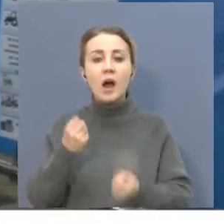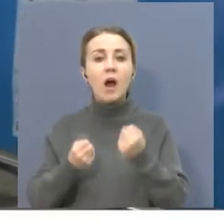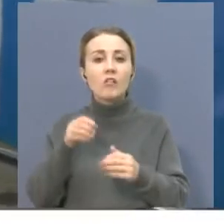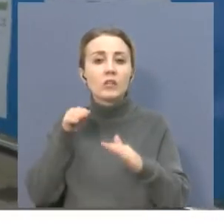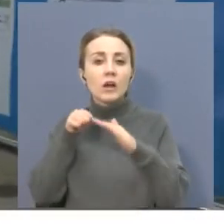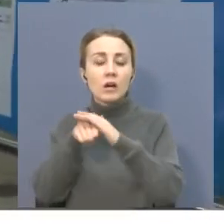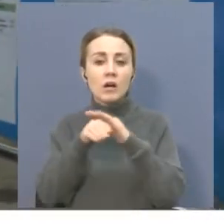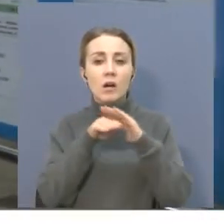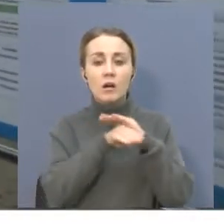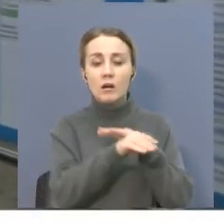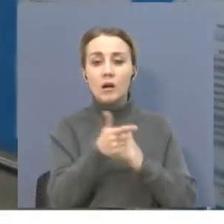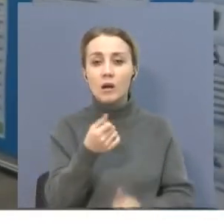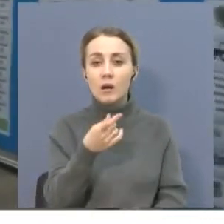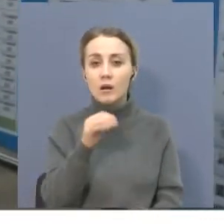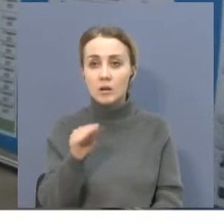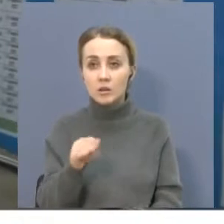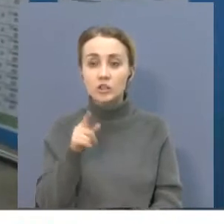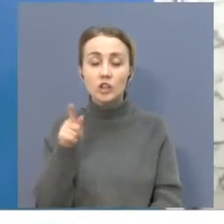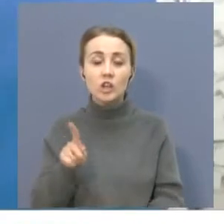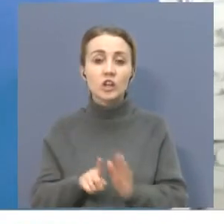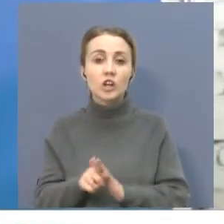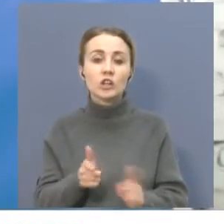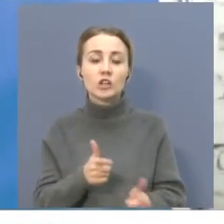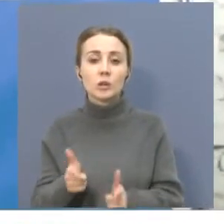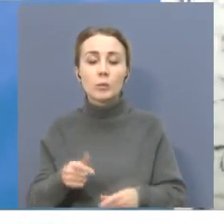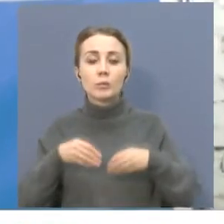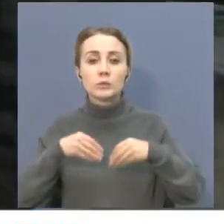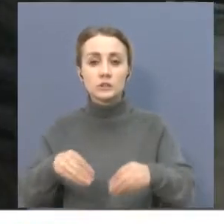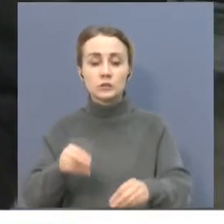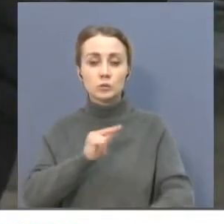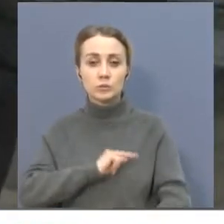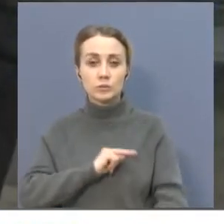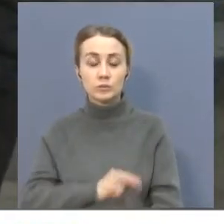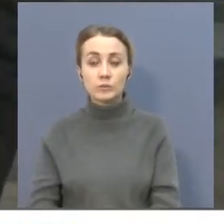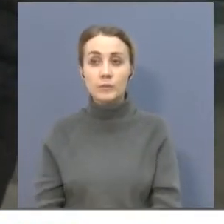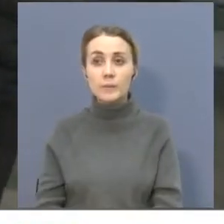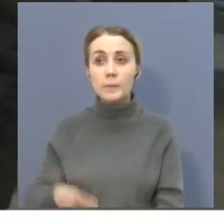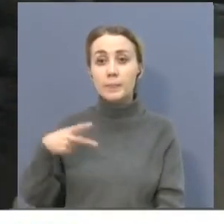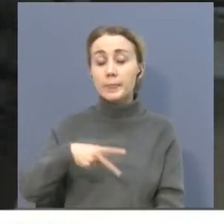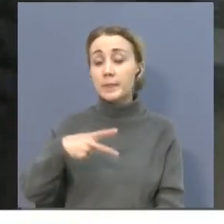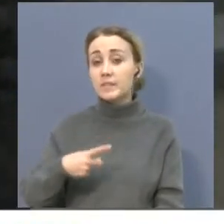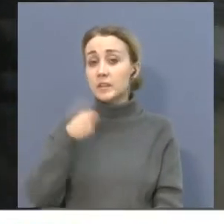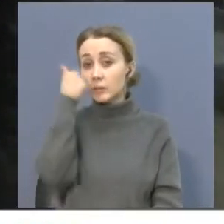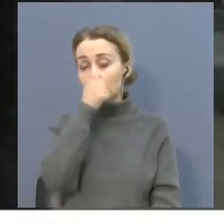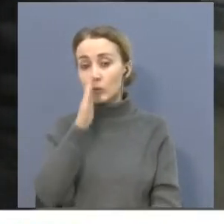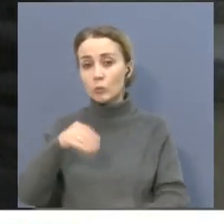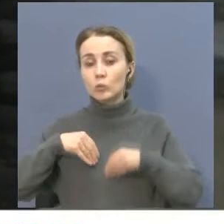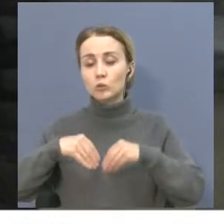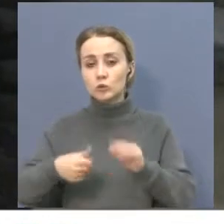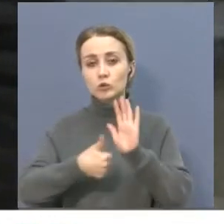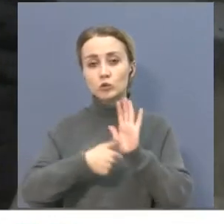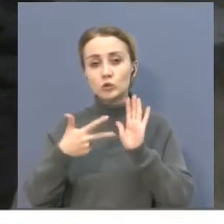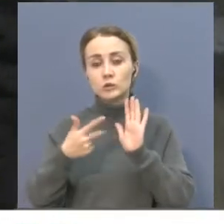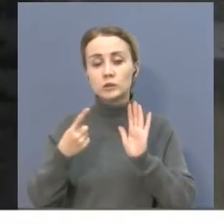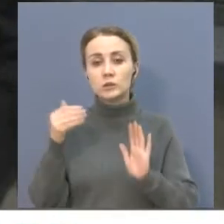2021 год 631 мың гектар жерге дән сіңірмекшіміз. Өткен жылмен салыстырғанда егістік көлемін 1,5 мың гектарға ұлғайтып отырмыз. Жайылымға